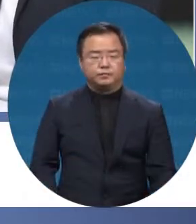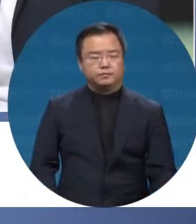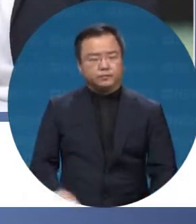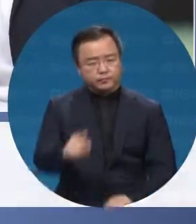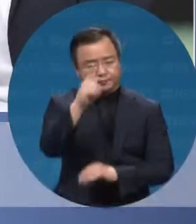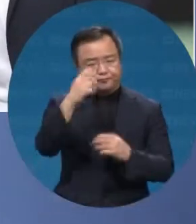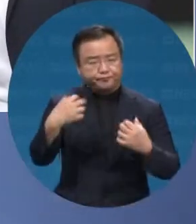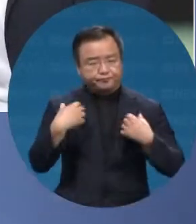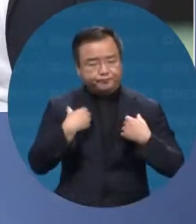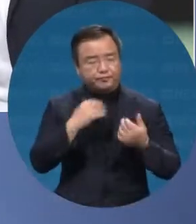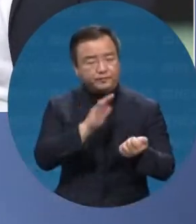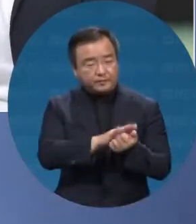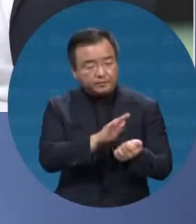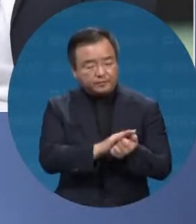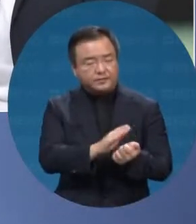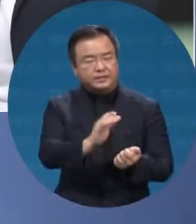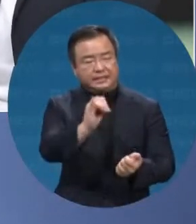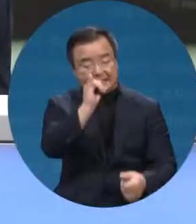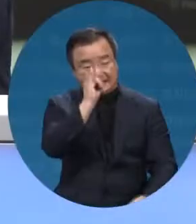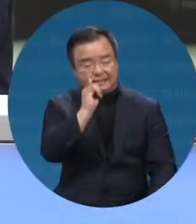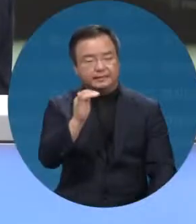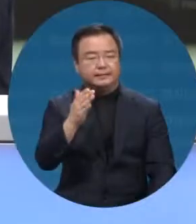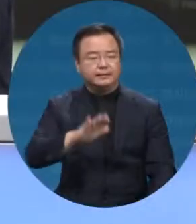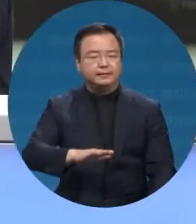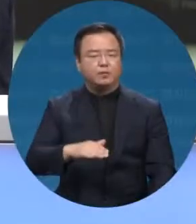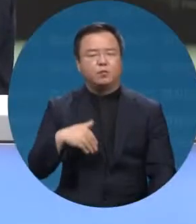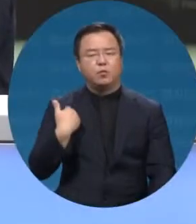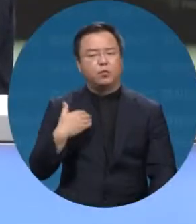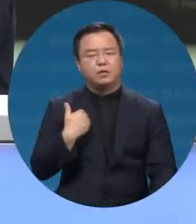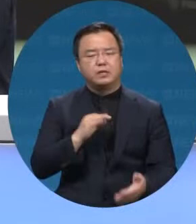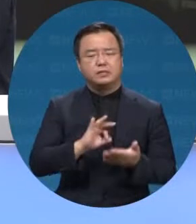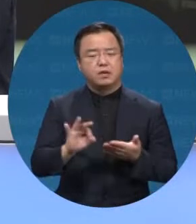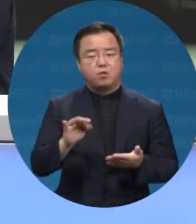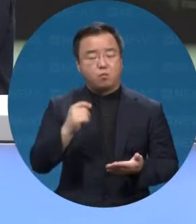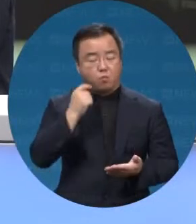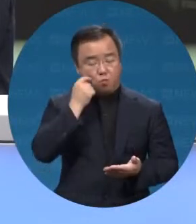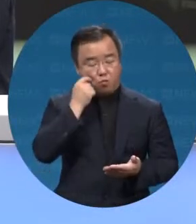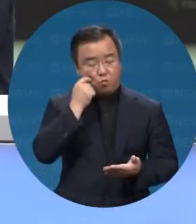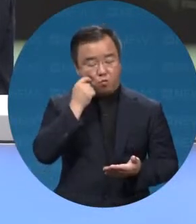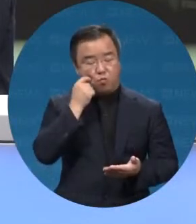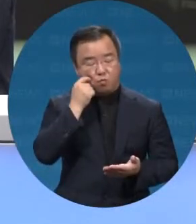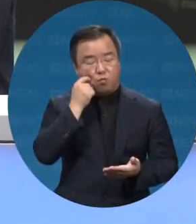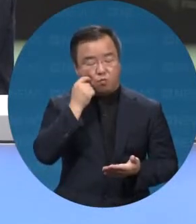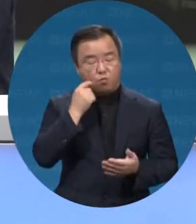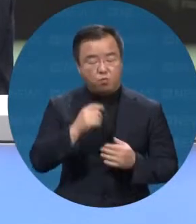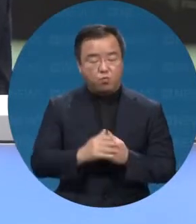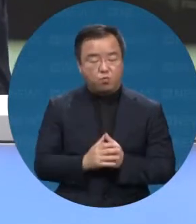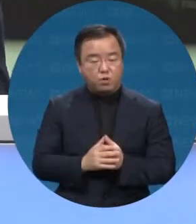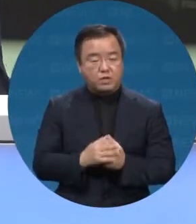어떤 정부의 지원 제도가 있지만 몰라서 이용을 못한다라는 말씀이십니다